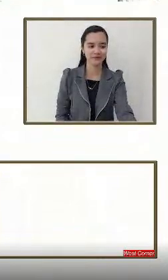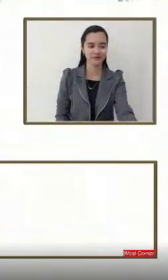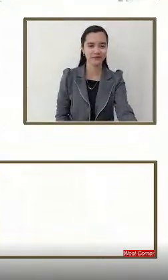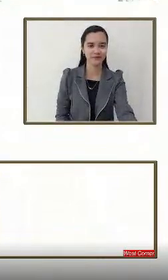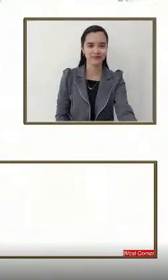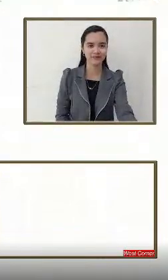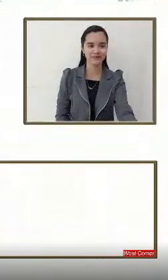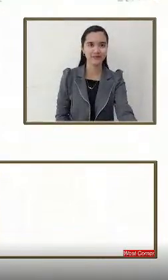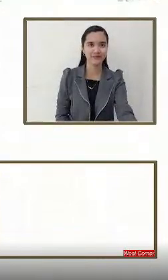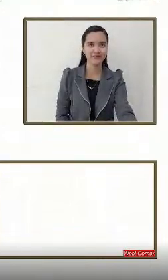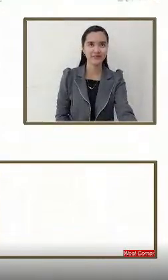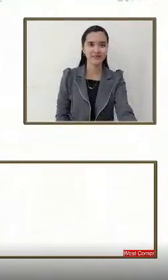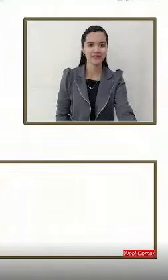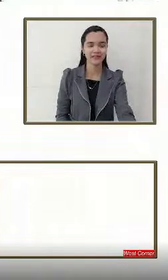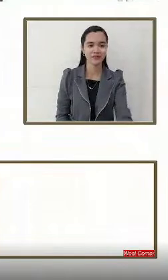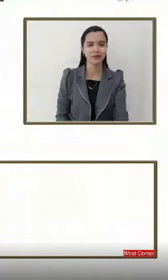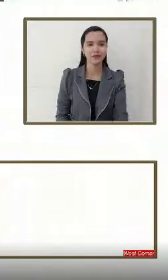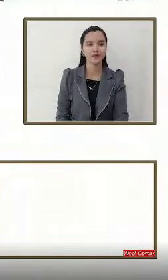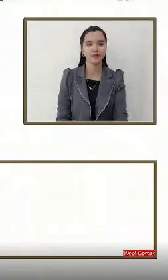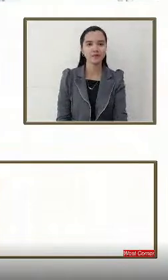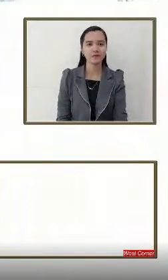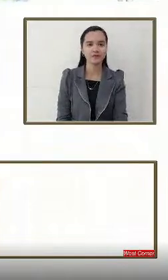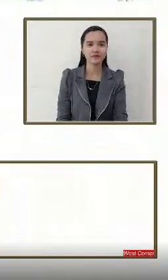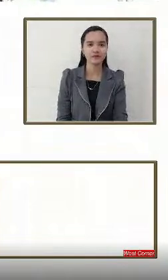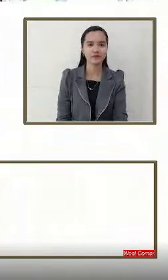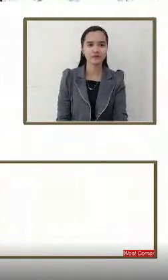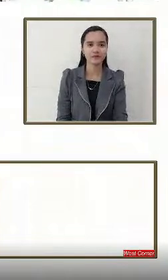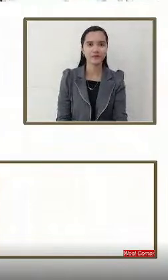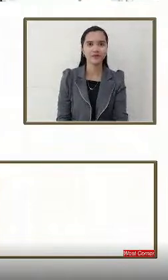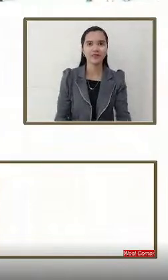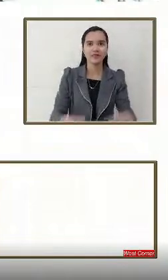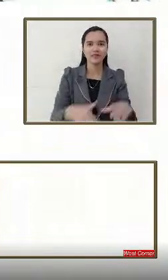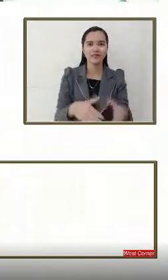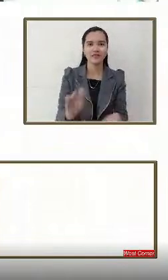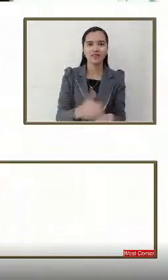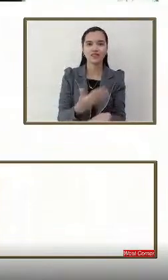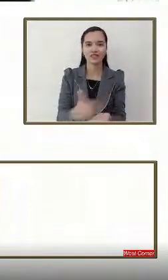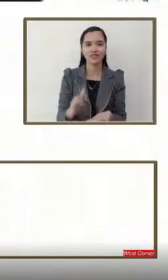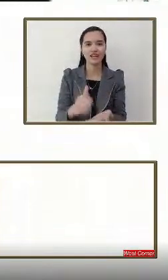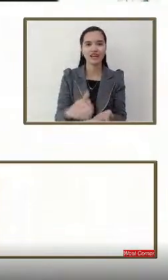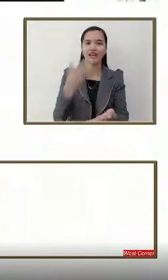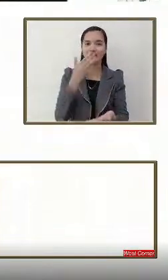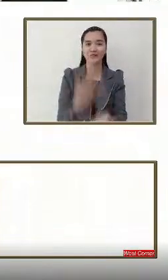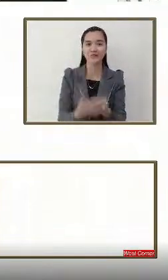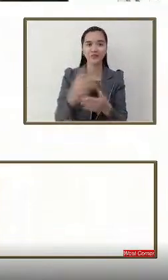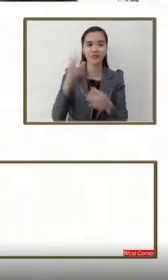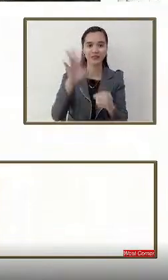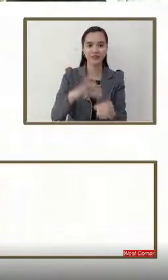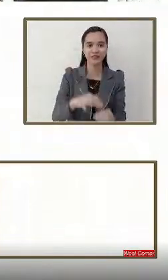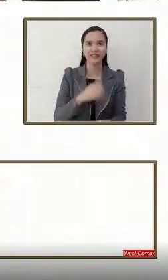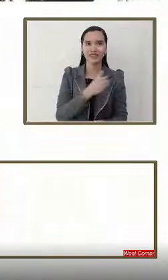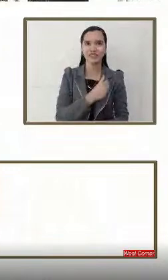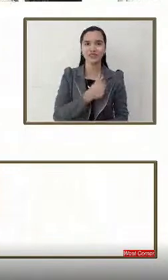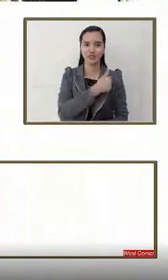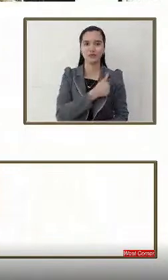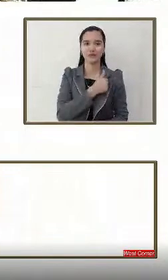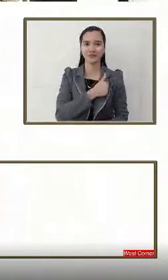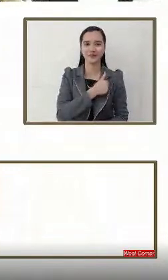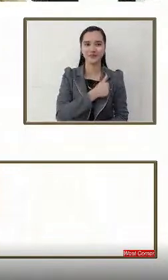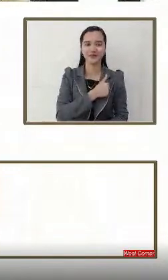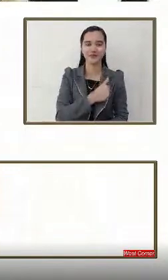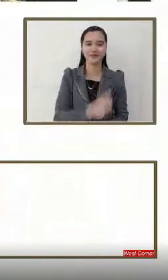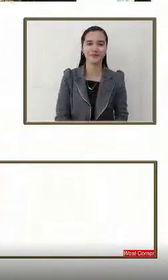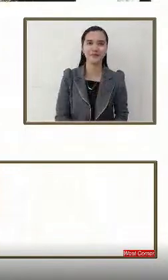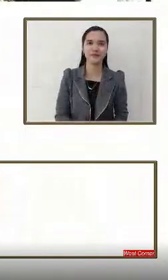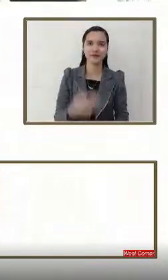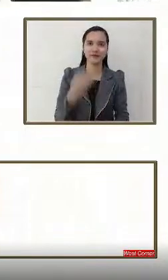kamayan eh. Alright, let's shake and spread the good spirit towards the service. Alright, let's do it. Let's do it. Para magsisimula tayo at